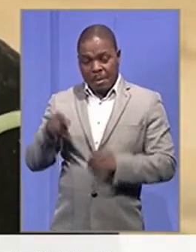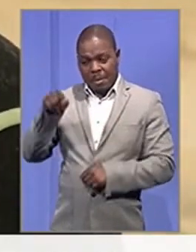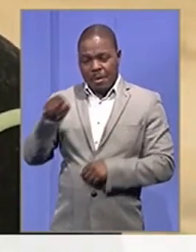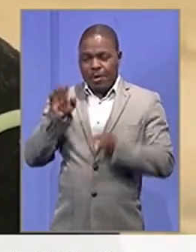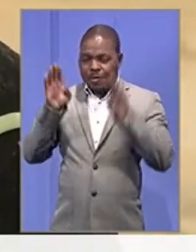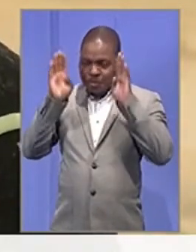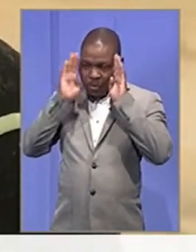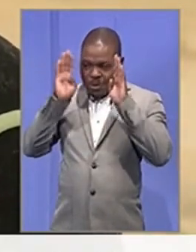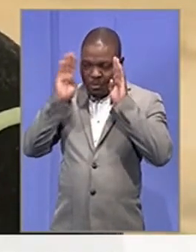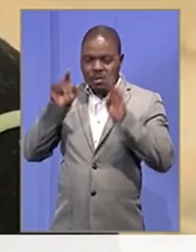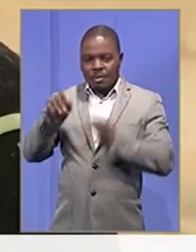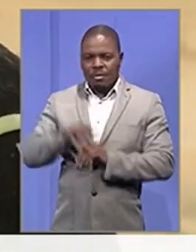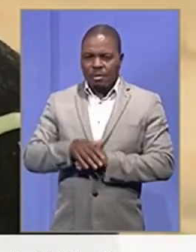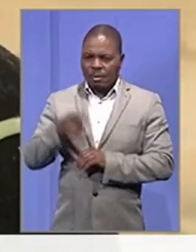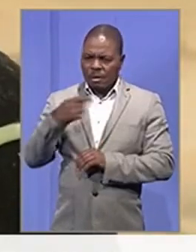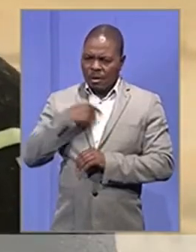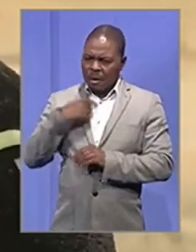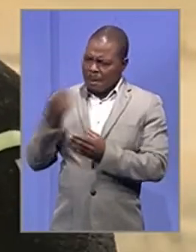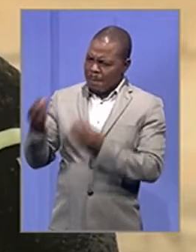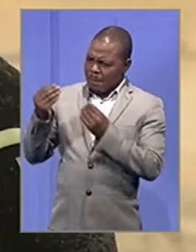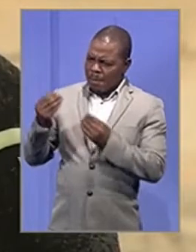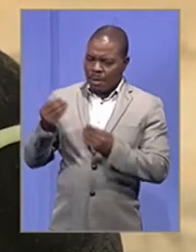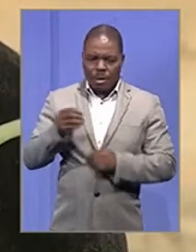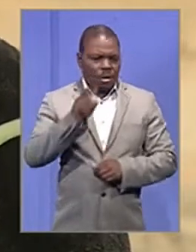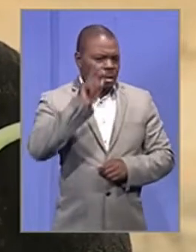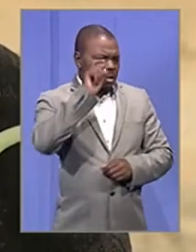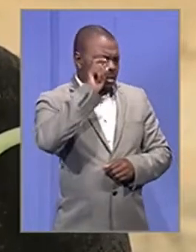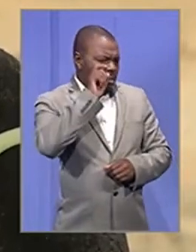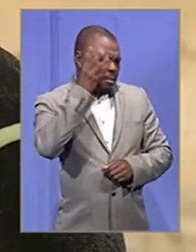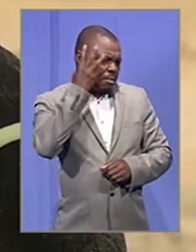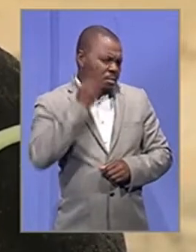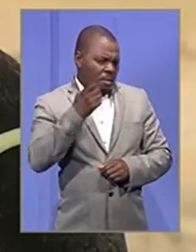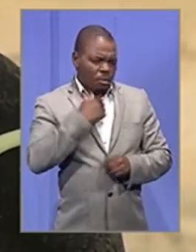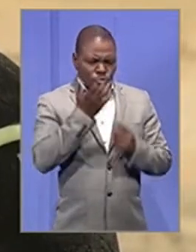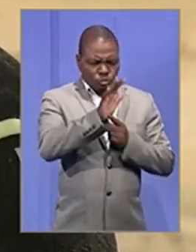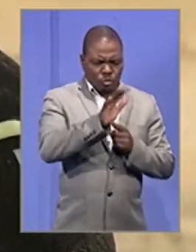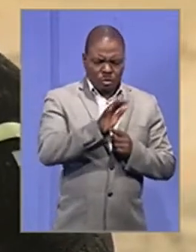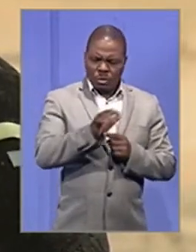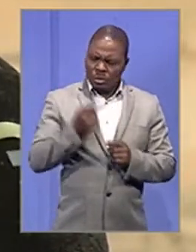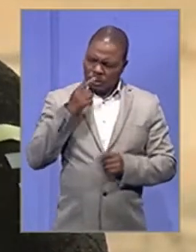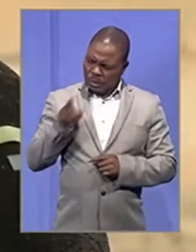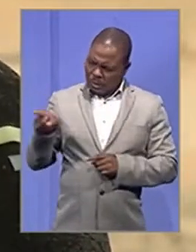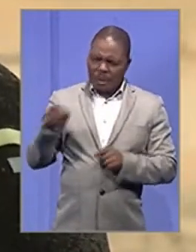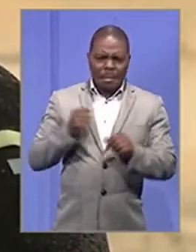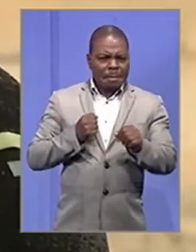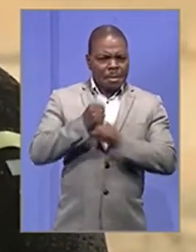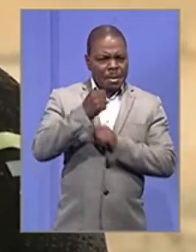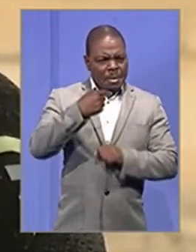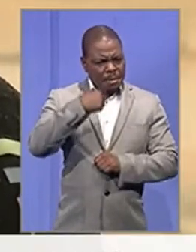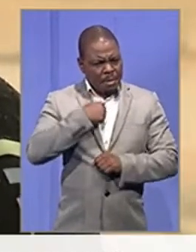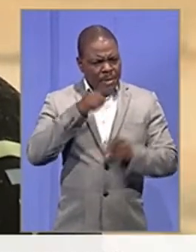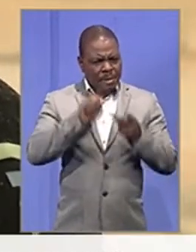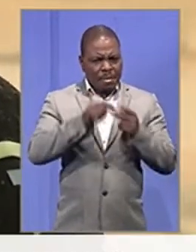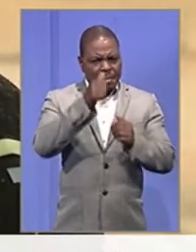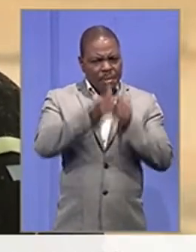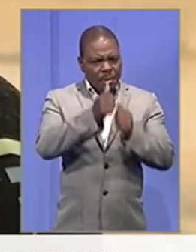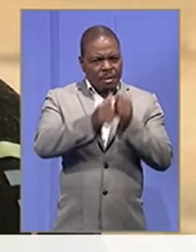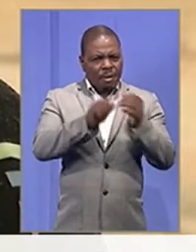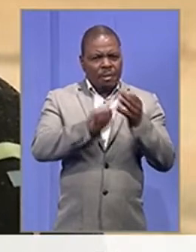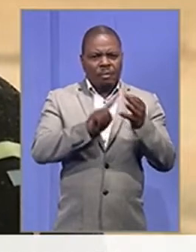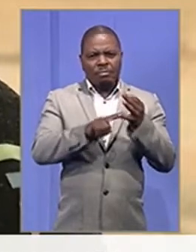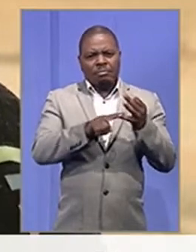hweditše Facebook ka mmontšha nkgolo wa ka yo a rile go swana le buti ya ka le mma wa ka. Ke ge re nyakišiša ra ba ra hwetša fao